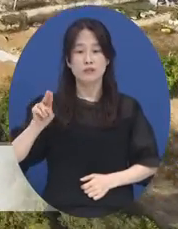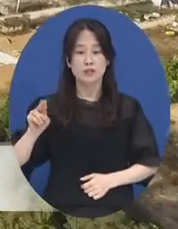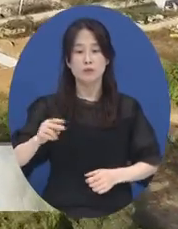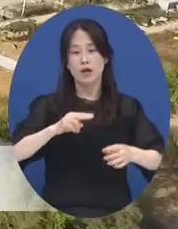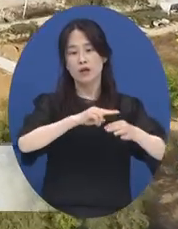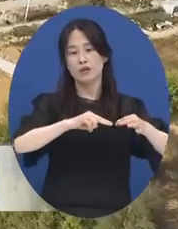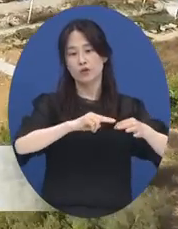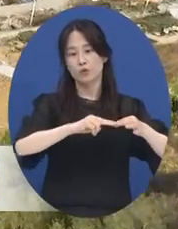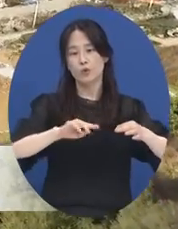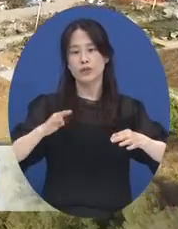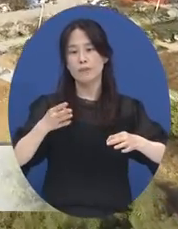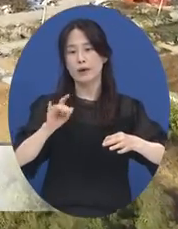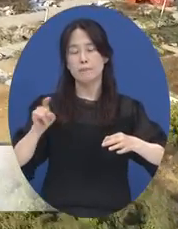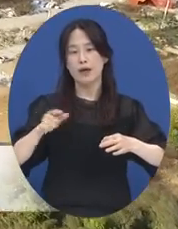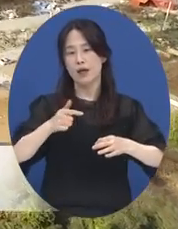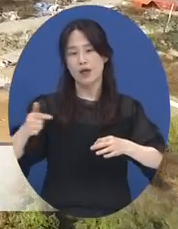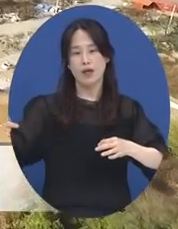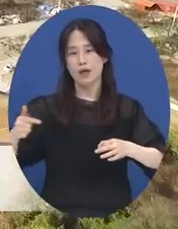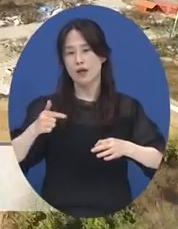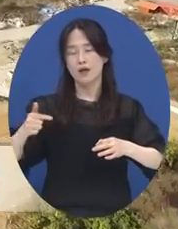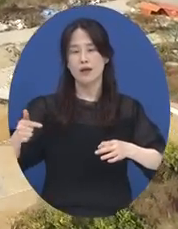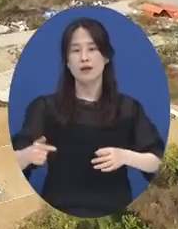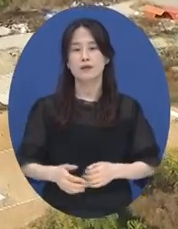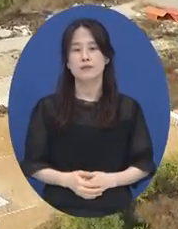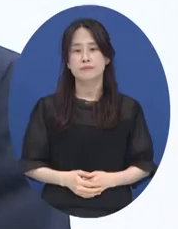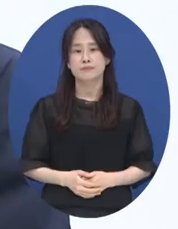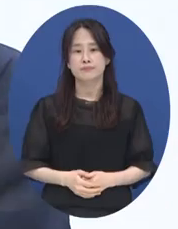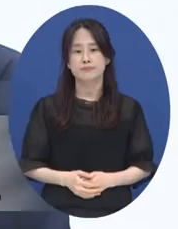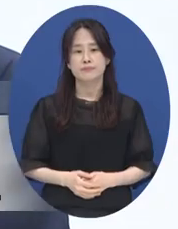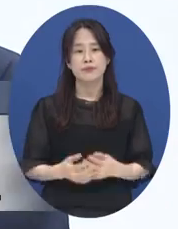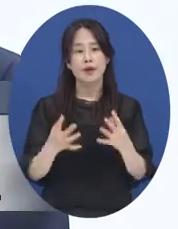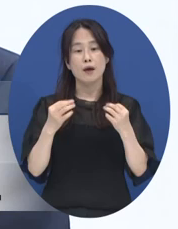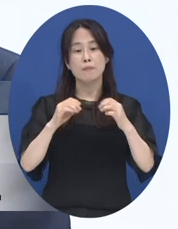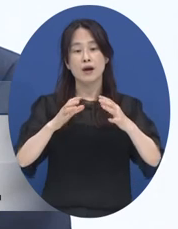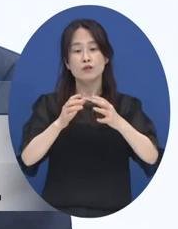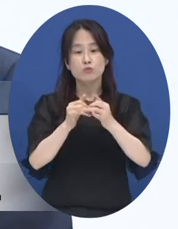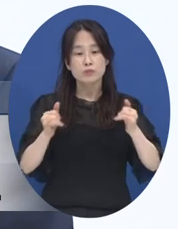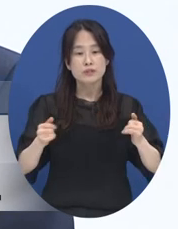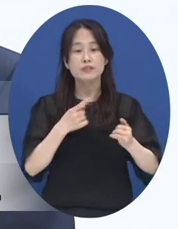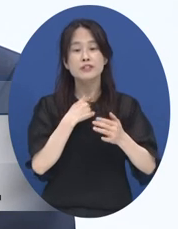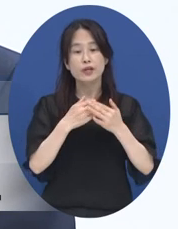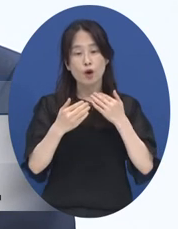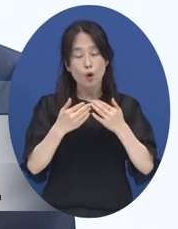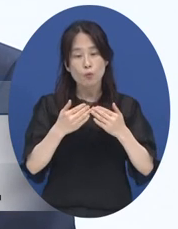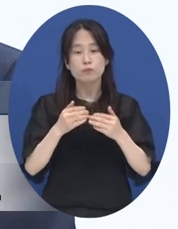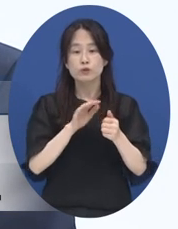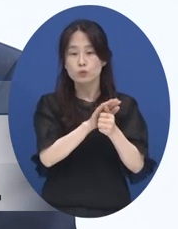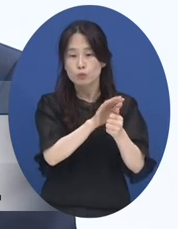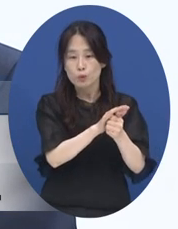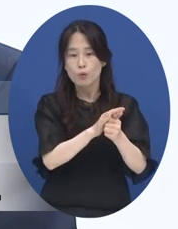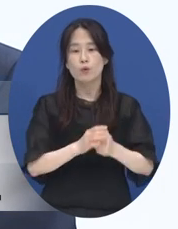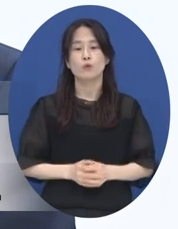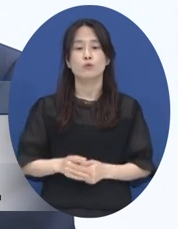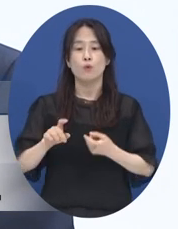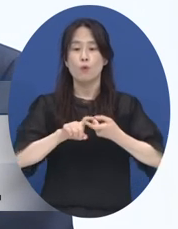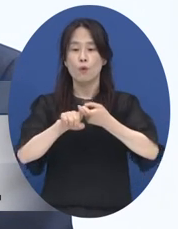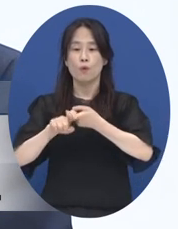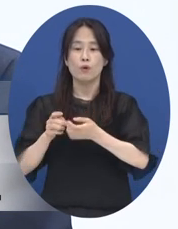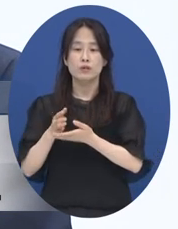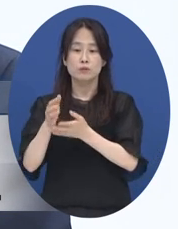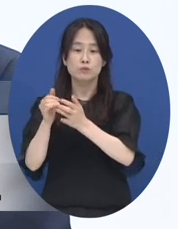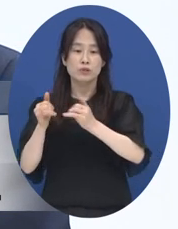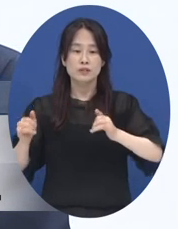여의도 면적의 약 400배 달하는 크기입니다 많은 국민들께서 체험할수 있도록 하고 아울러